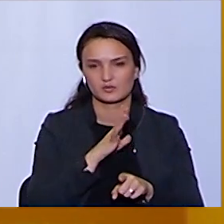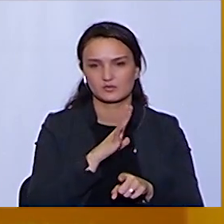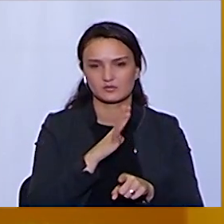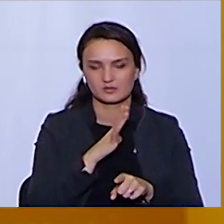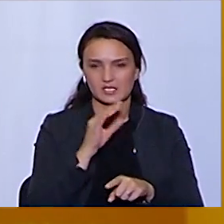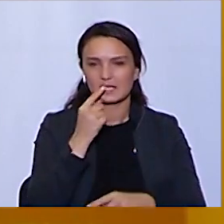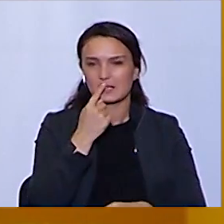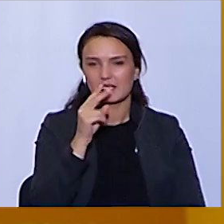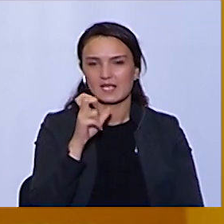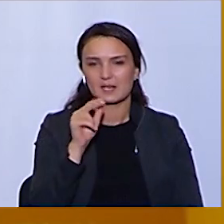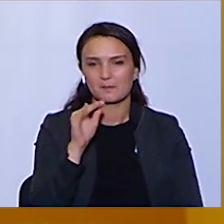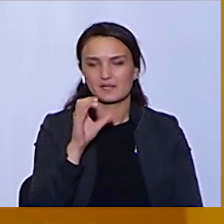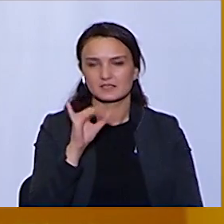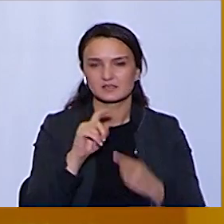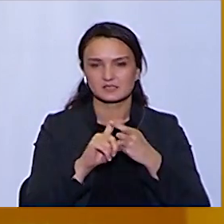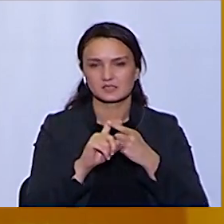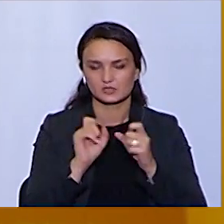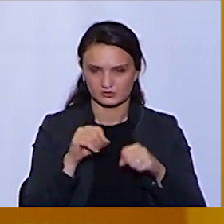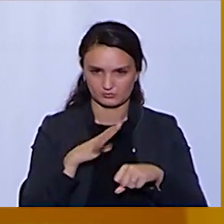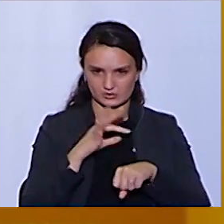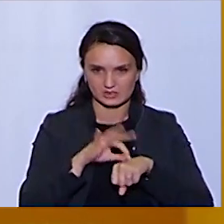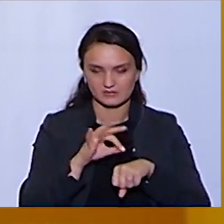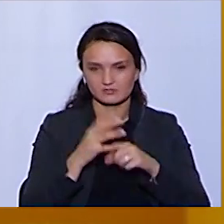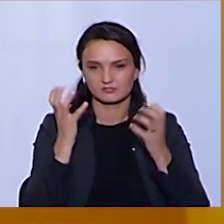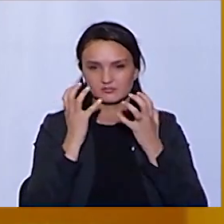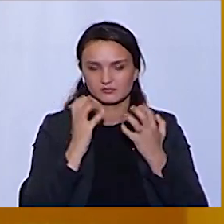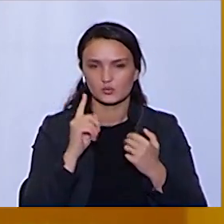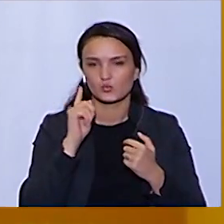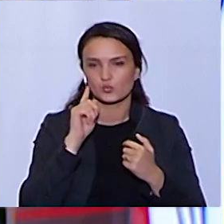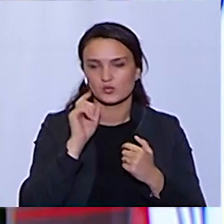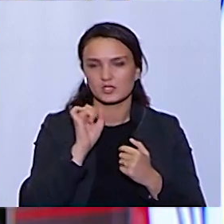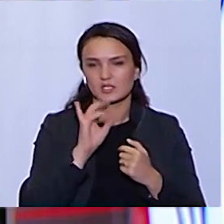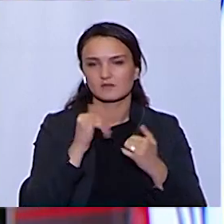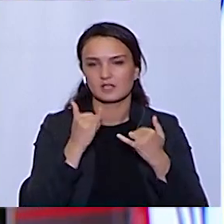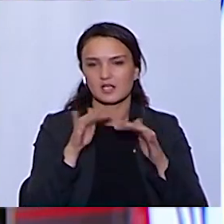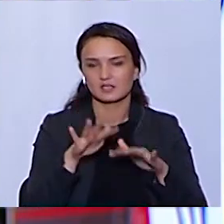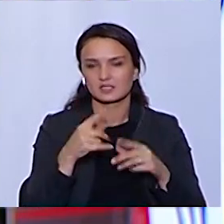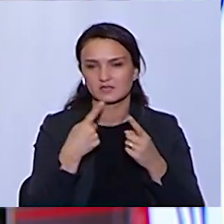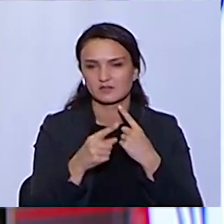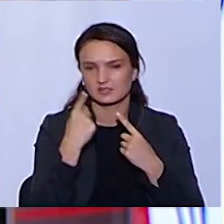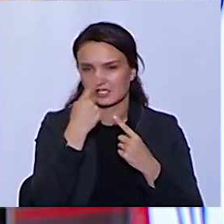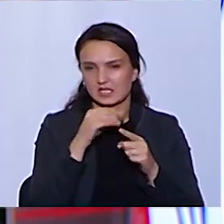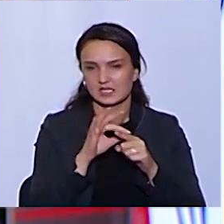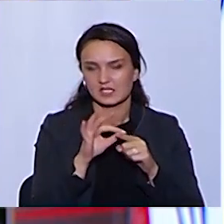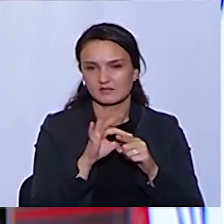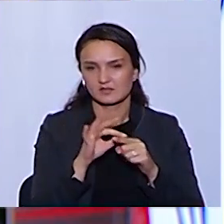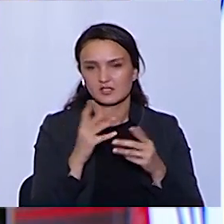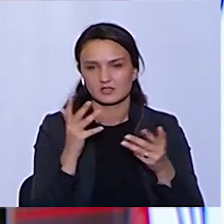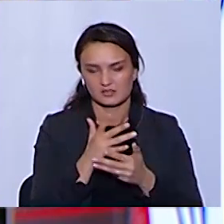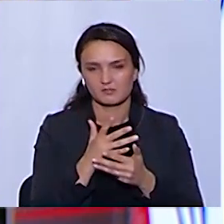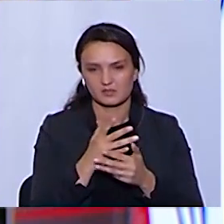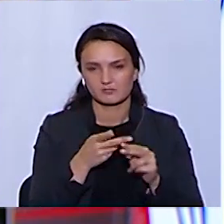ჰერპესული ინფექციითაც. თუ ჩვენ გვაქვს ძლიერი ტკივილი და გამონაყარი ან ყურის მიდამოში ან სადღე სხვაგან, სადაც სახის ნერვის საინერვაციო